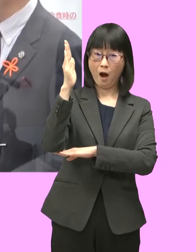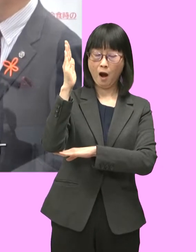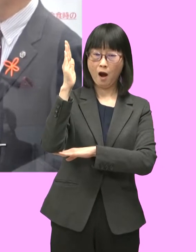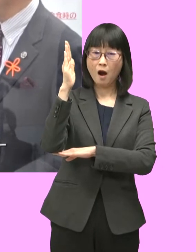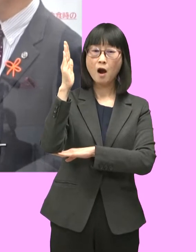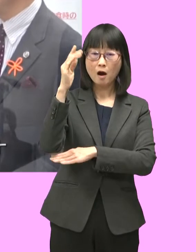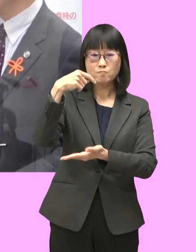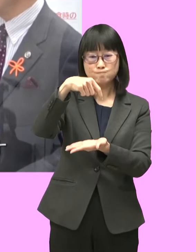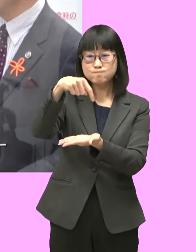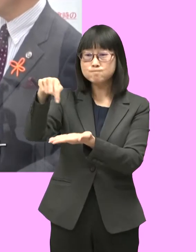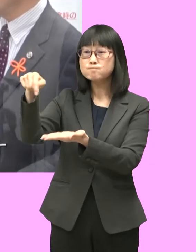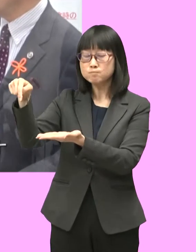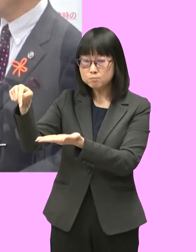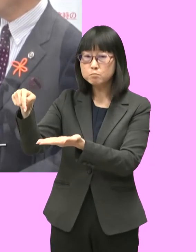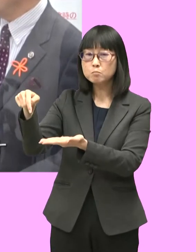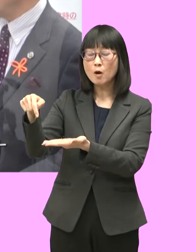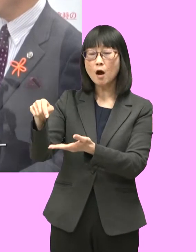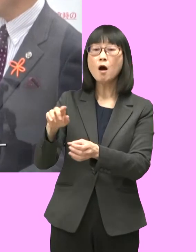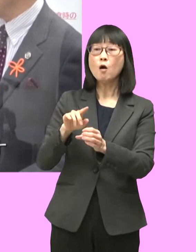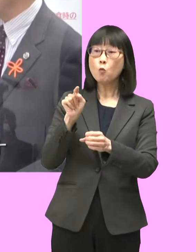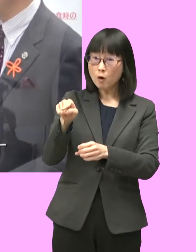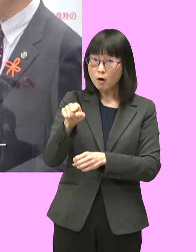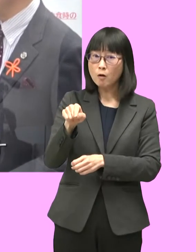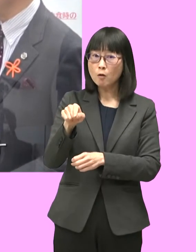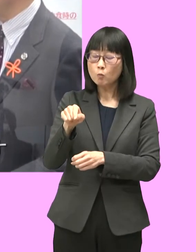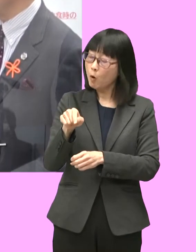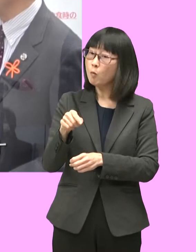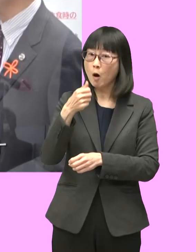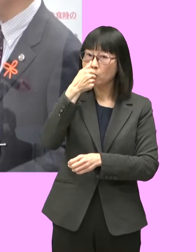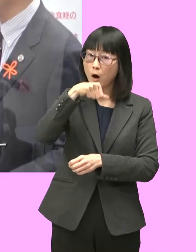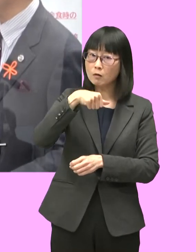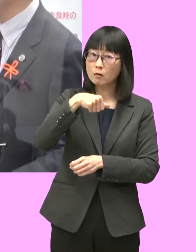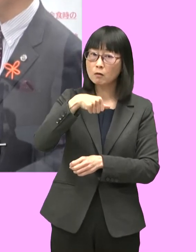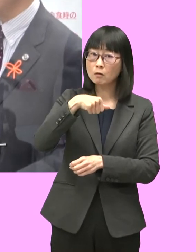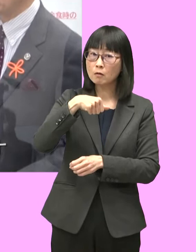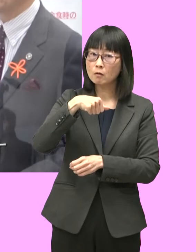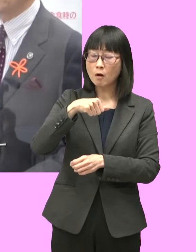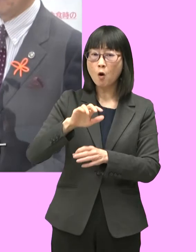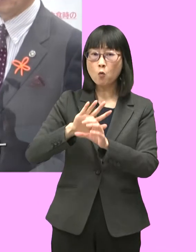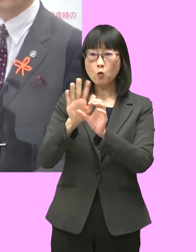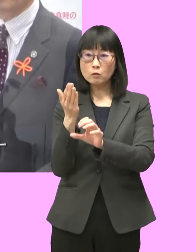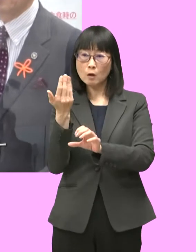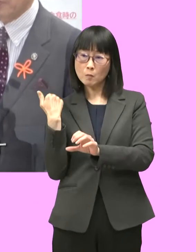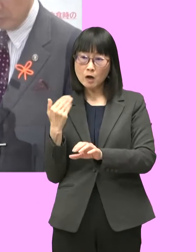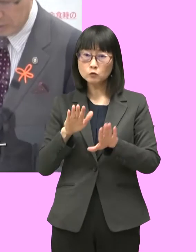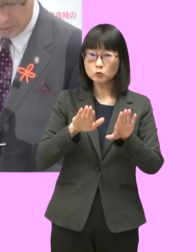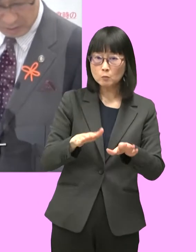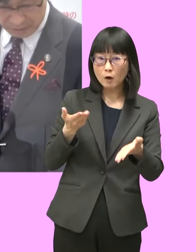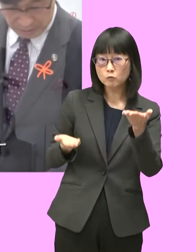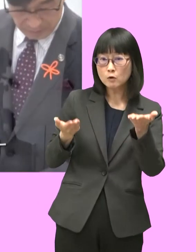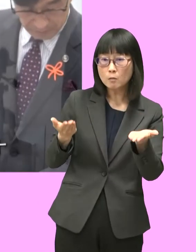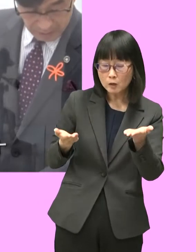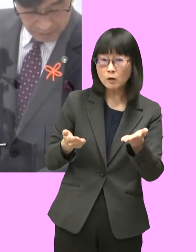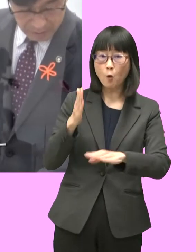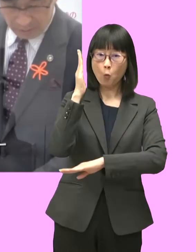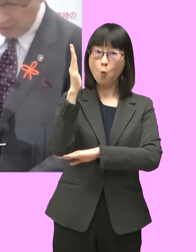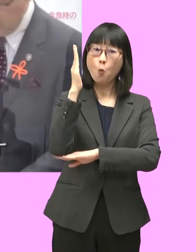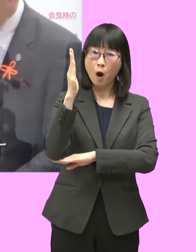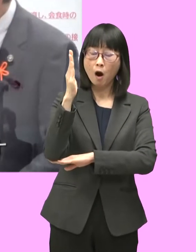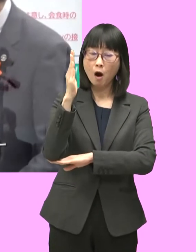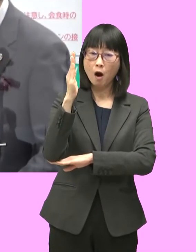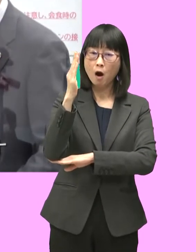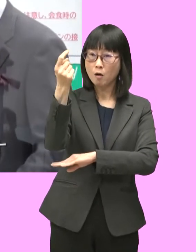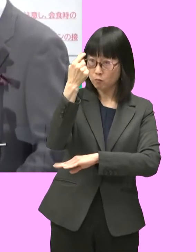ぼ半分と、半分じゃなくて同程度という形に今なっている状況です。